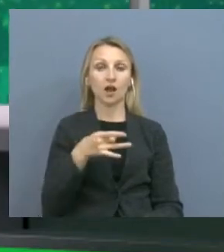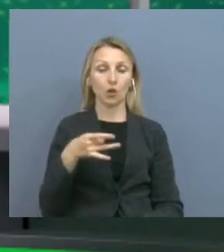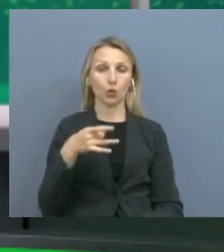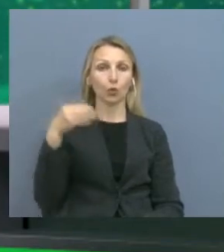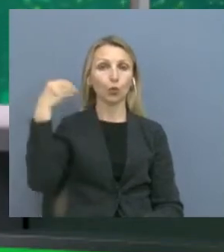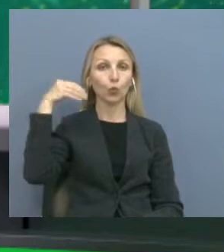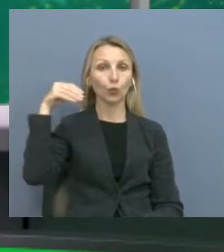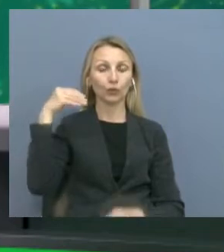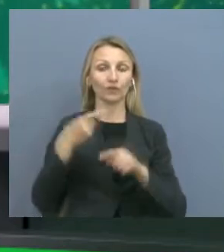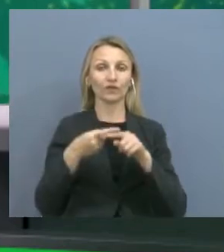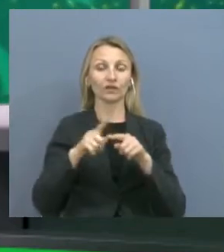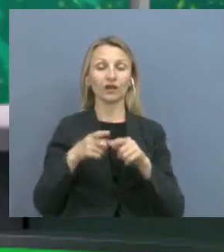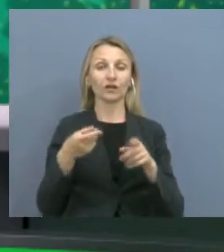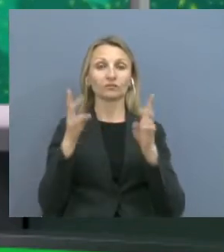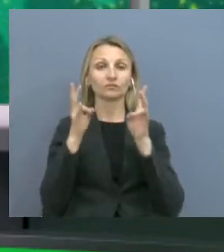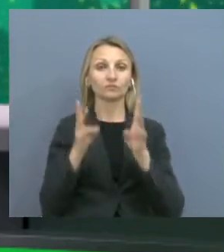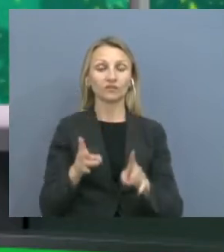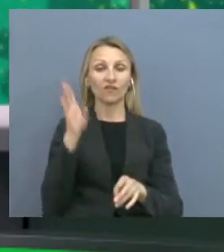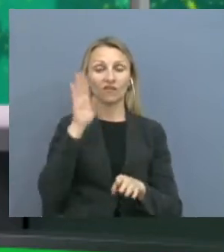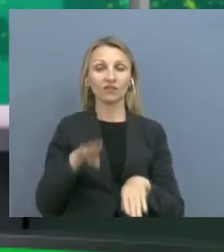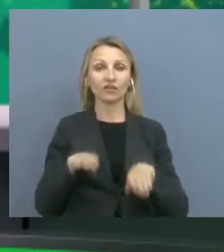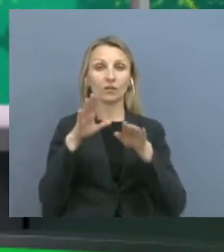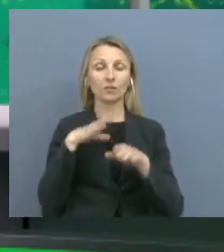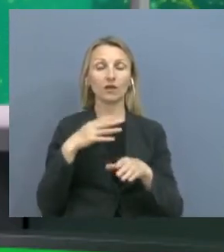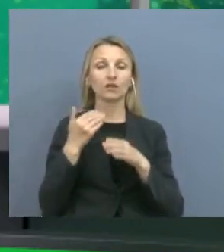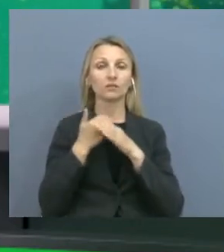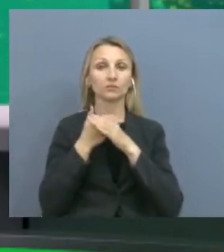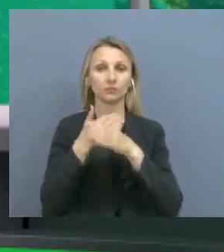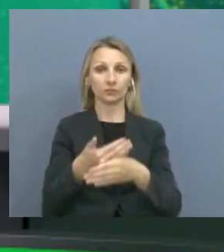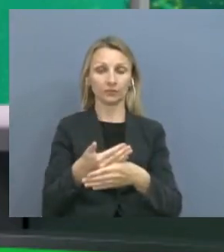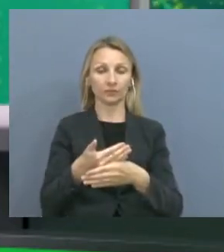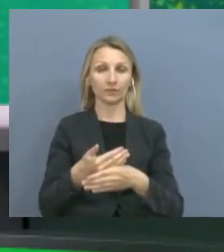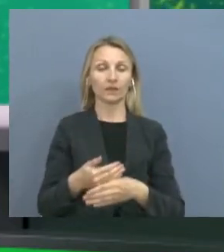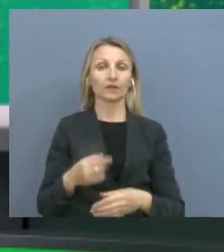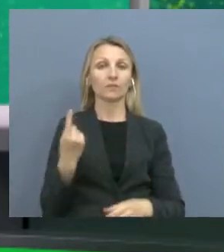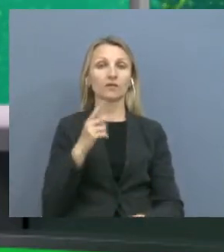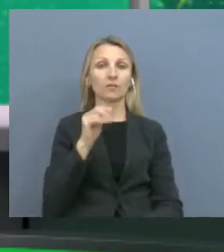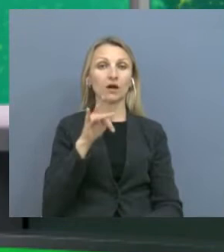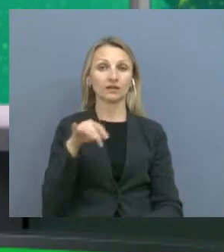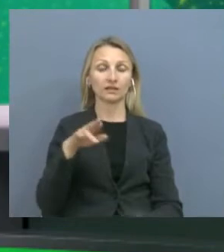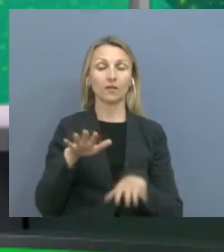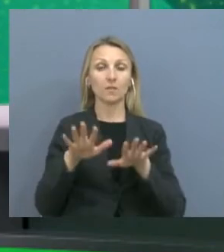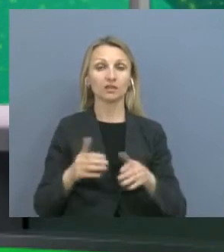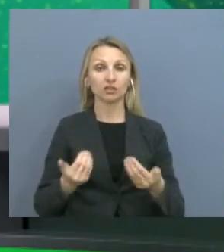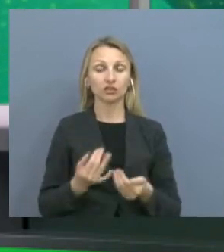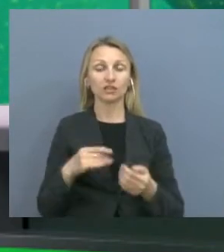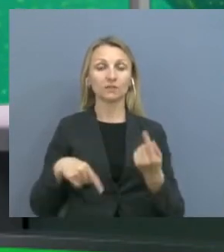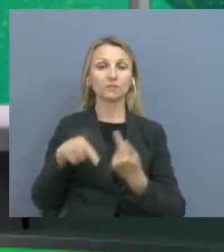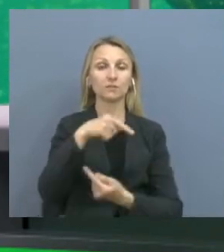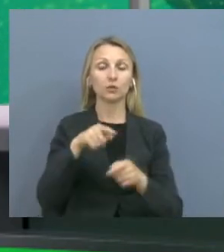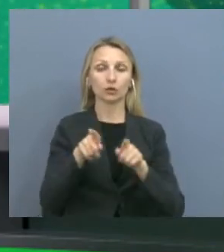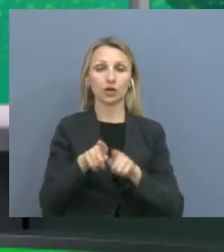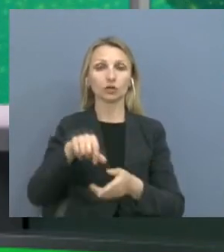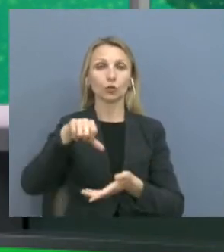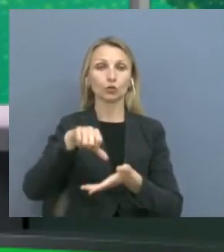области, пострадавшим от наводнения, была направлена первая партия гуманитарной помощи. Местные жители и предприниматели также приняли